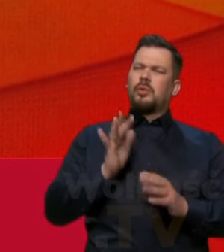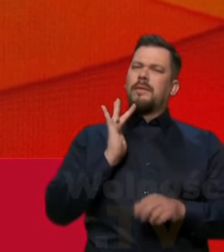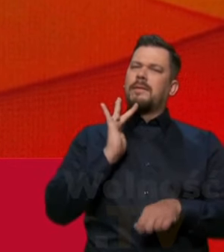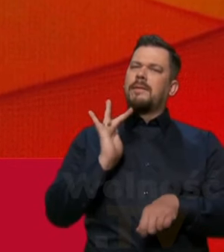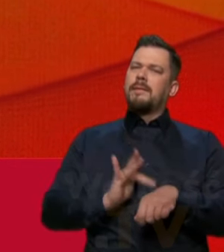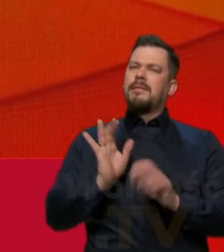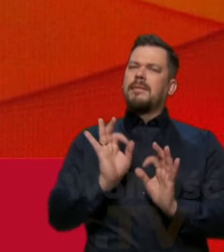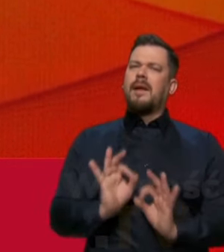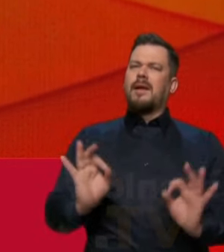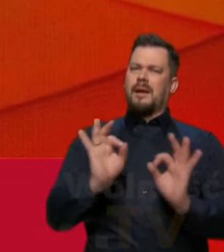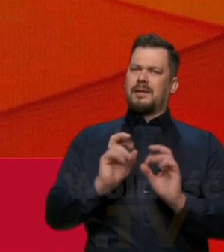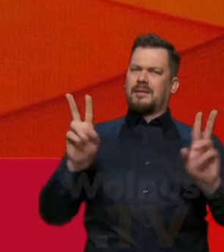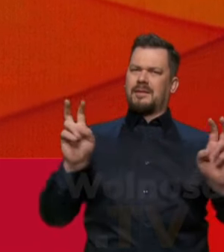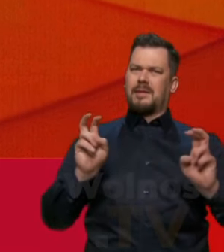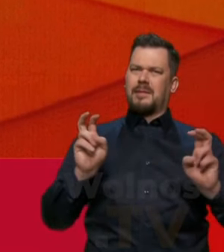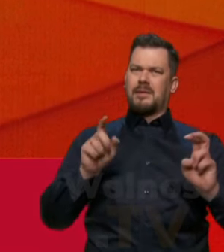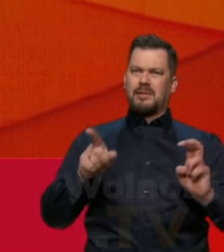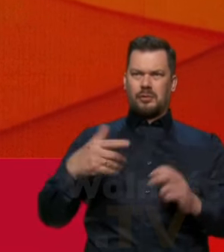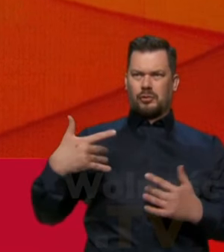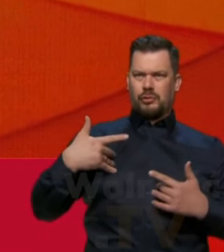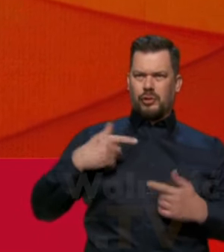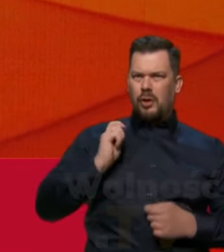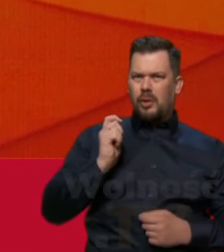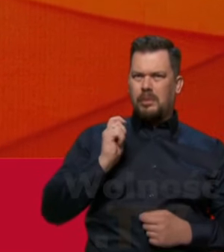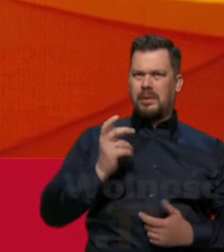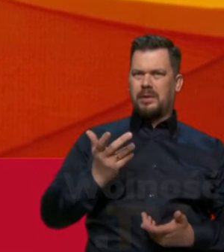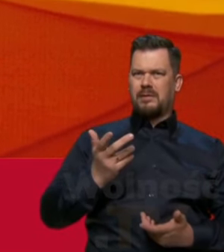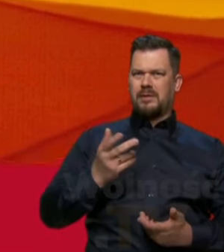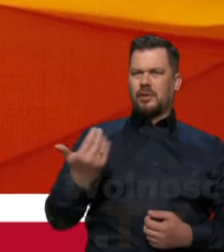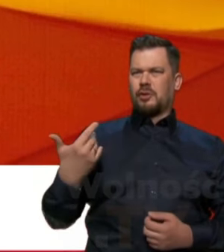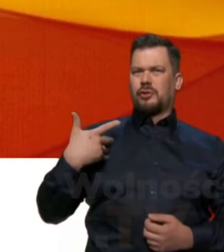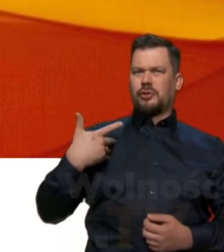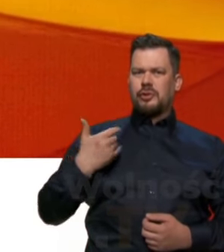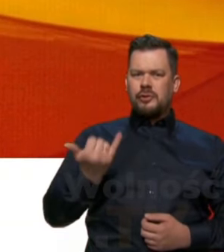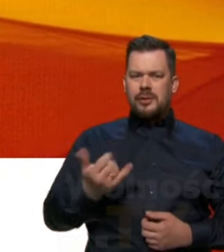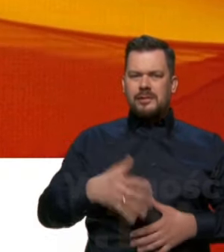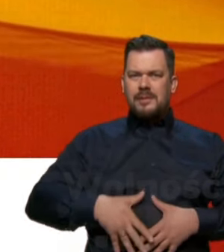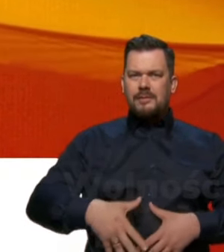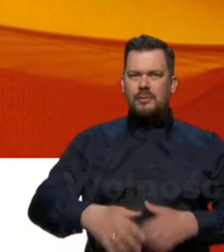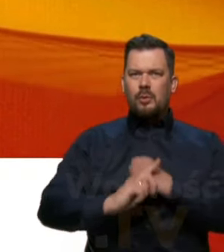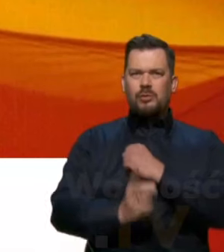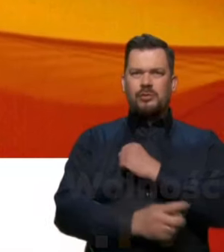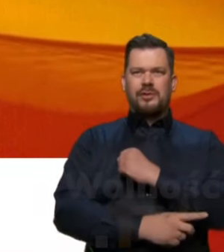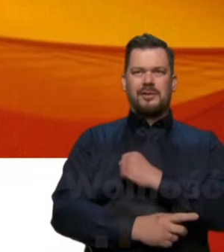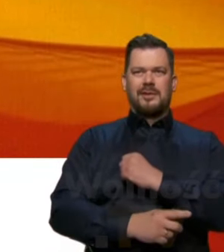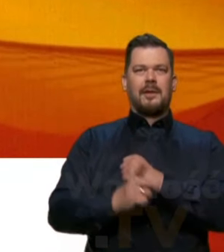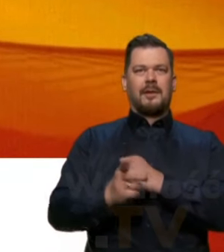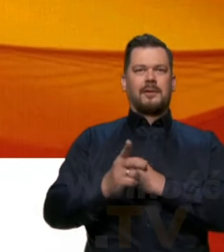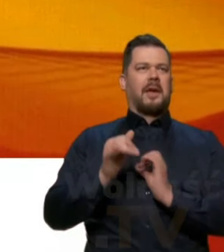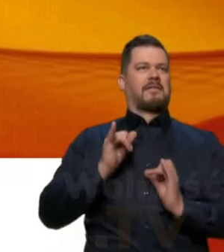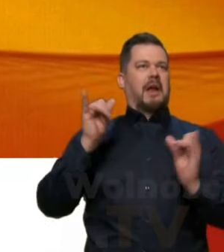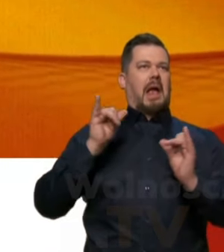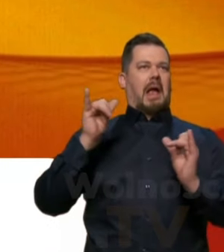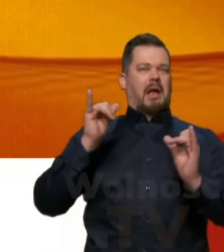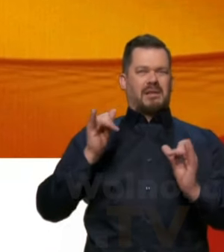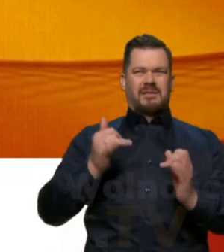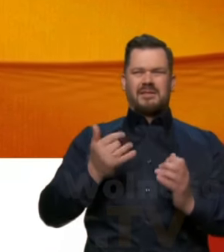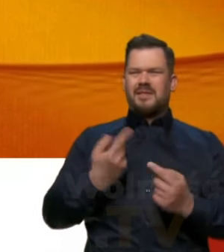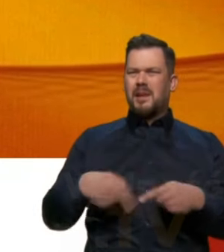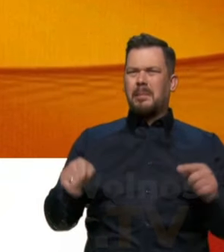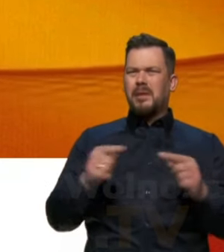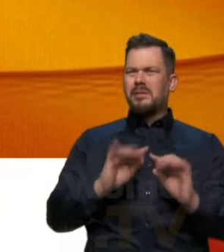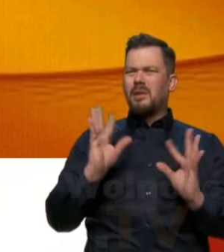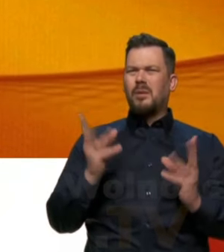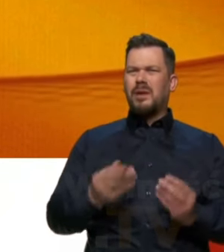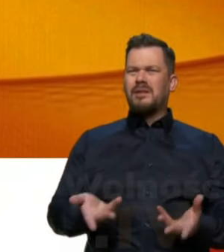wrażliwości, delikatności, dotyczy życia kobiety, dotyczy życia dziecka i to nie jest miejsce na okrzyki wiecowe przy takich tematach.